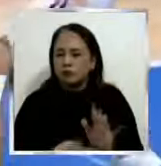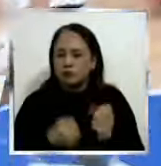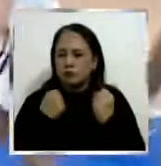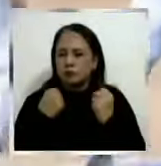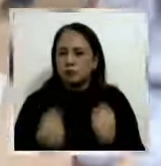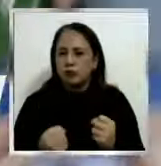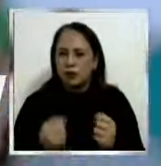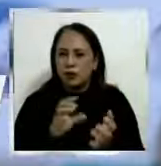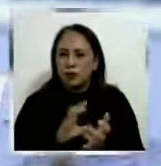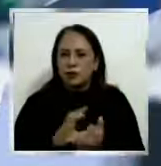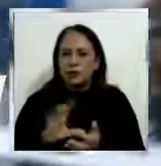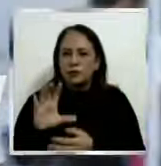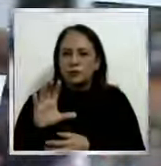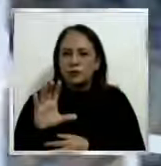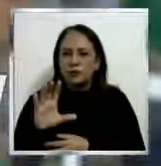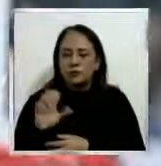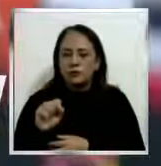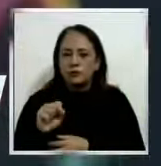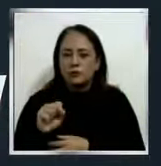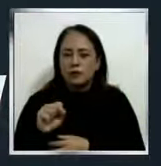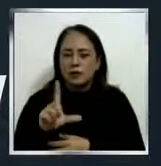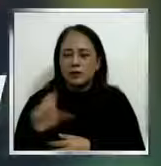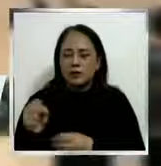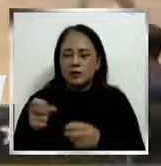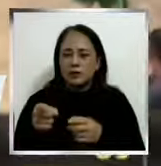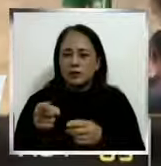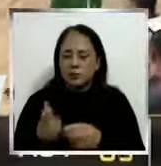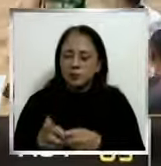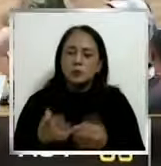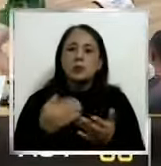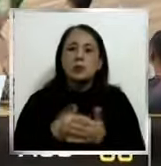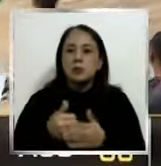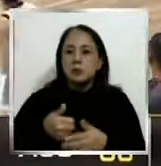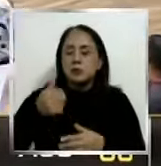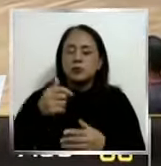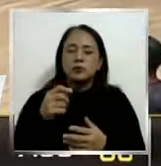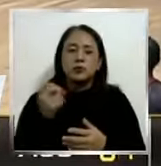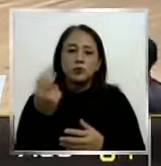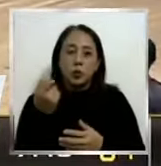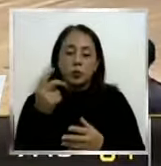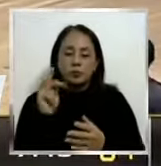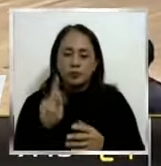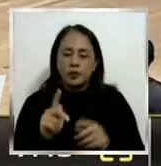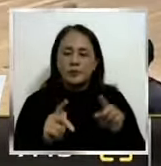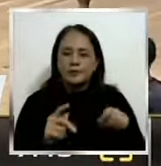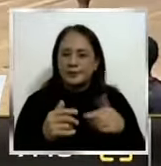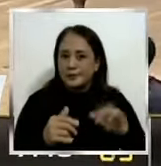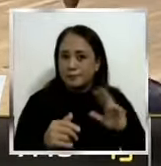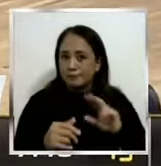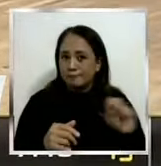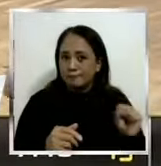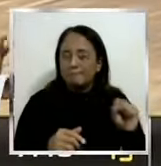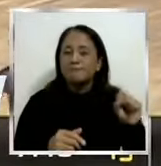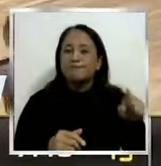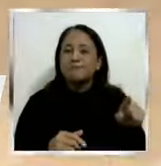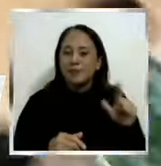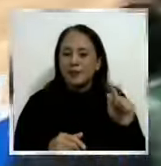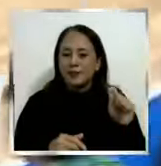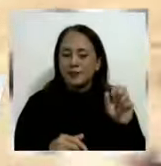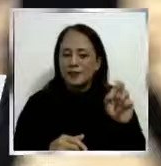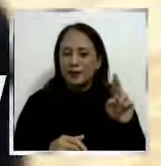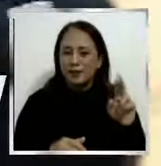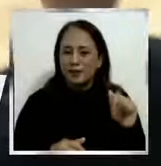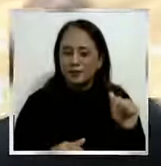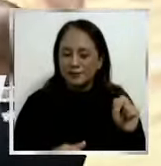Benilde LaSalle Green Hills na lumamang ng 12 puntos. Di naman nagpadaig ang pusong ariba ng Kolehiyo San Juan de Letran